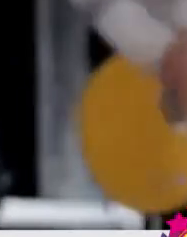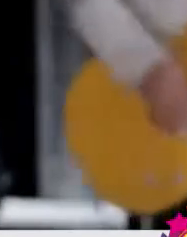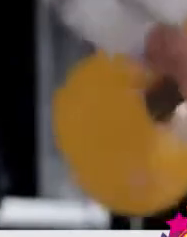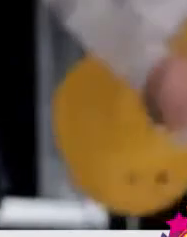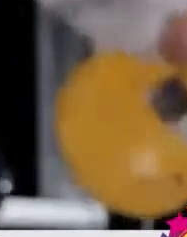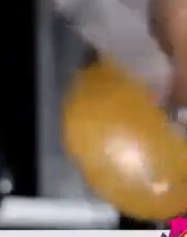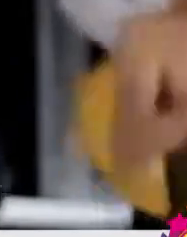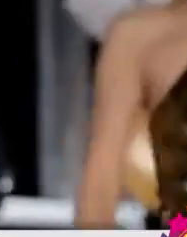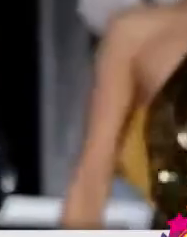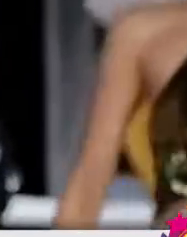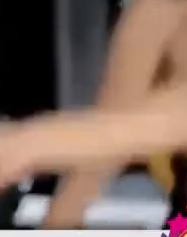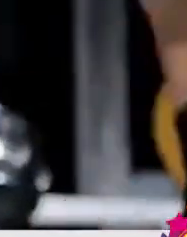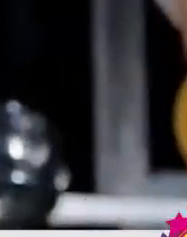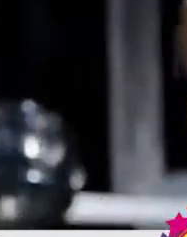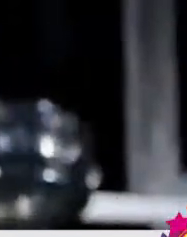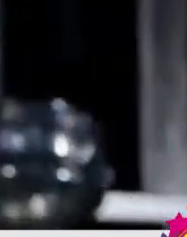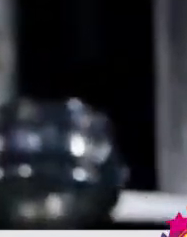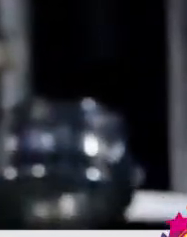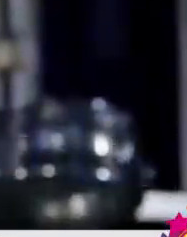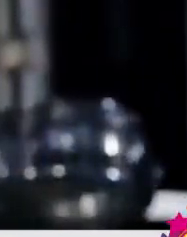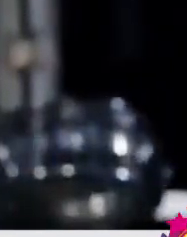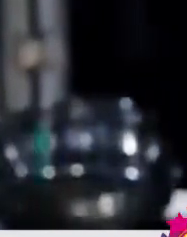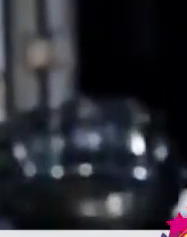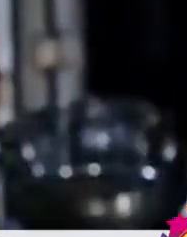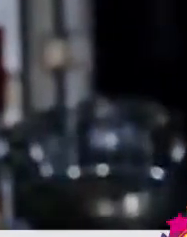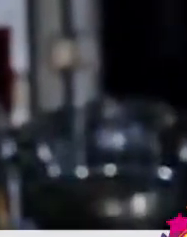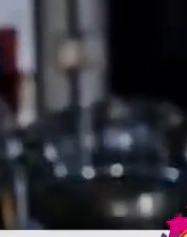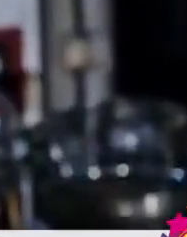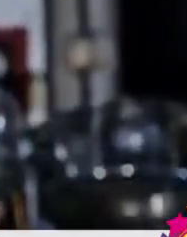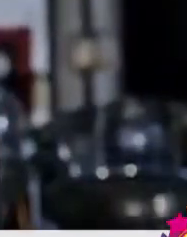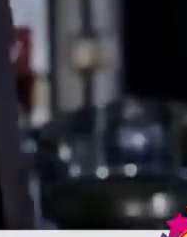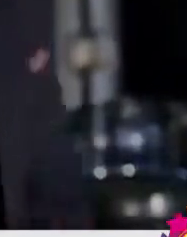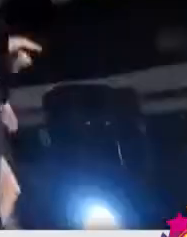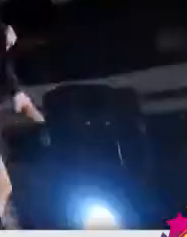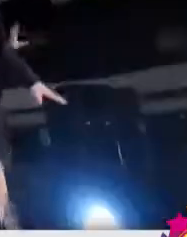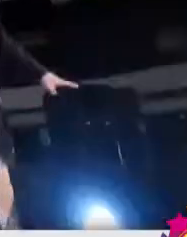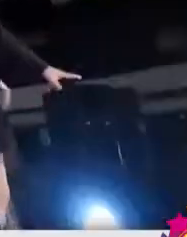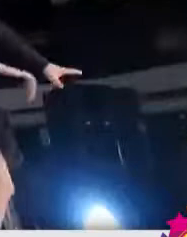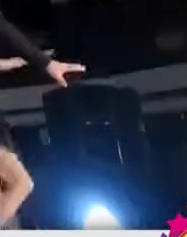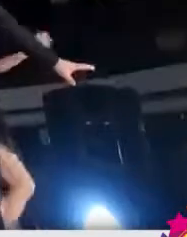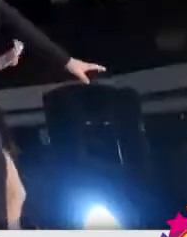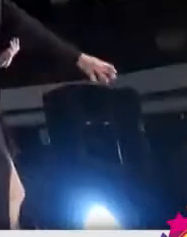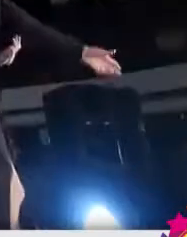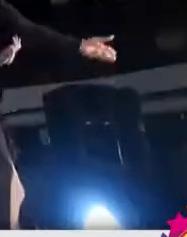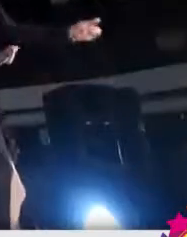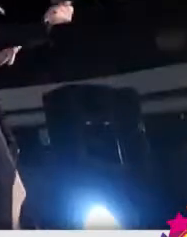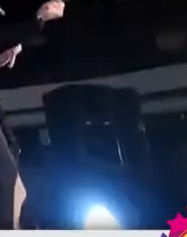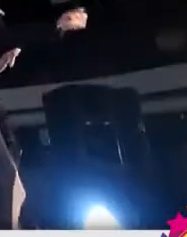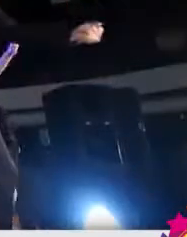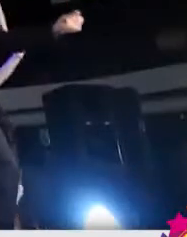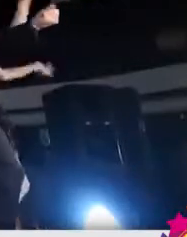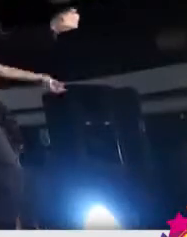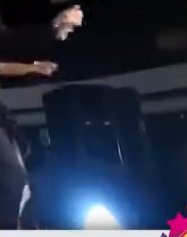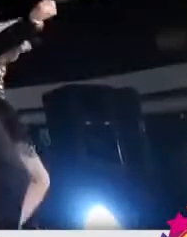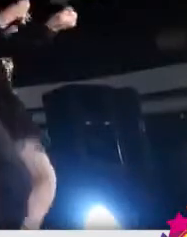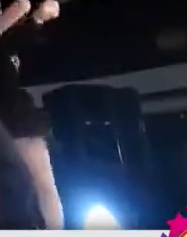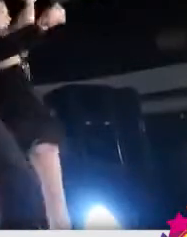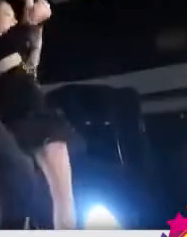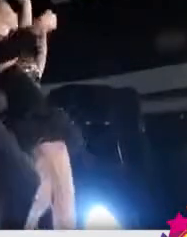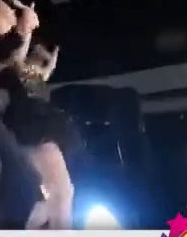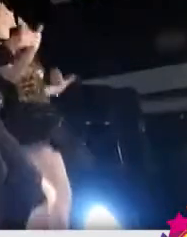어디 어디에 차 그물을 올려 사랑의 그물을